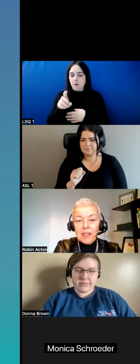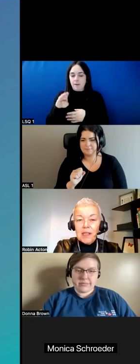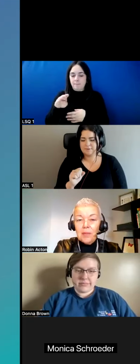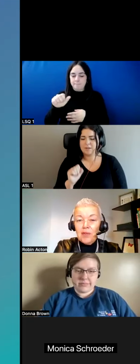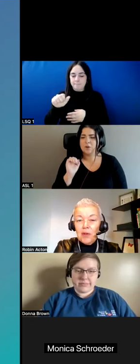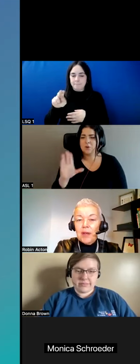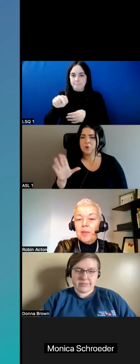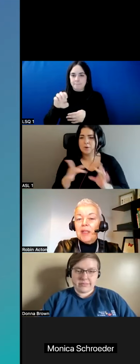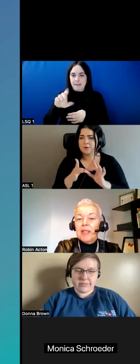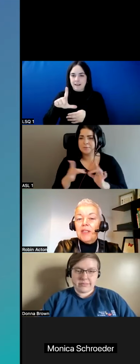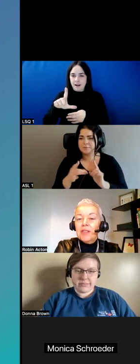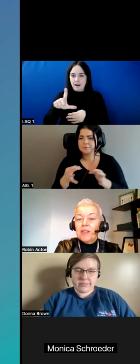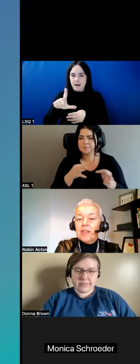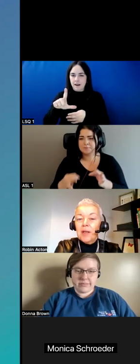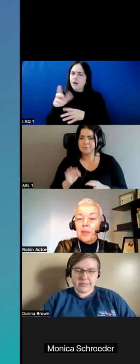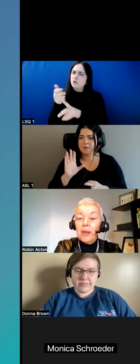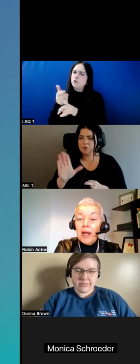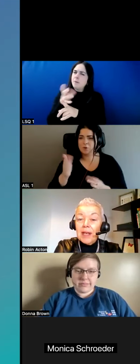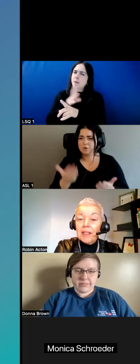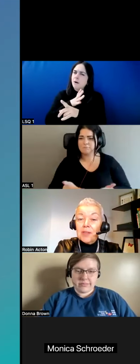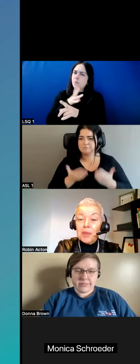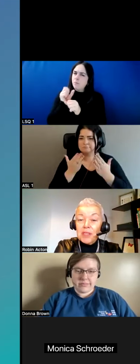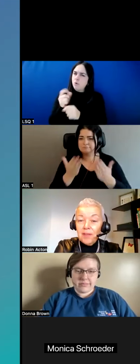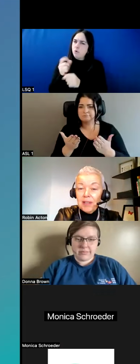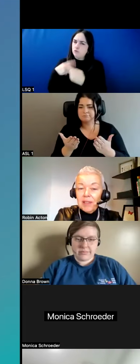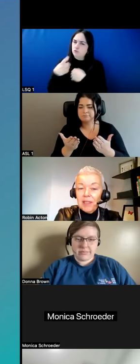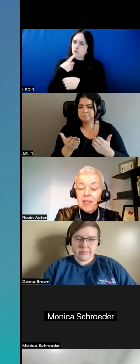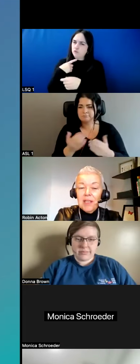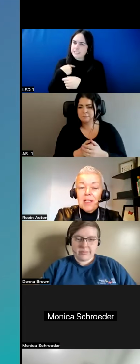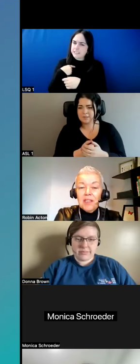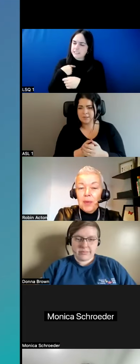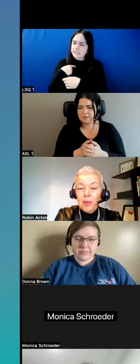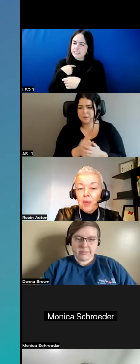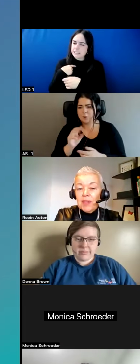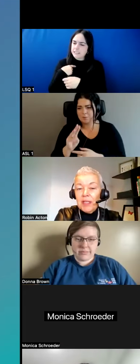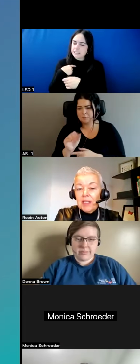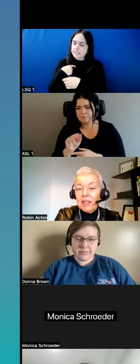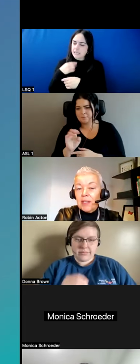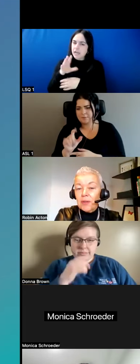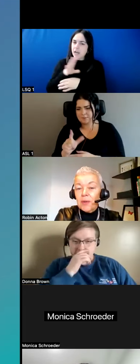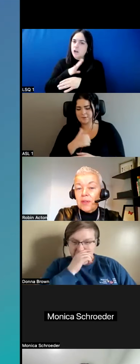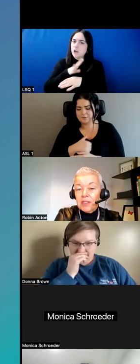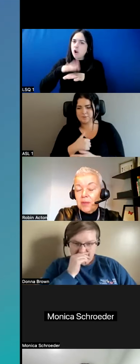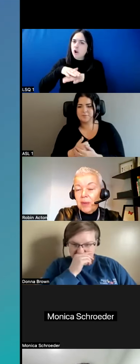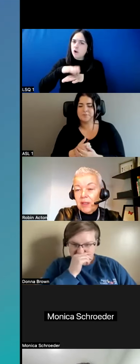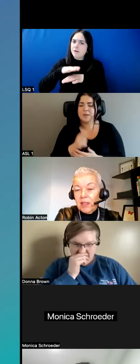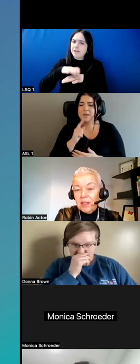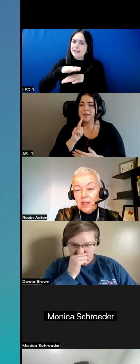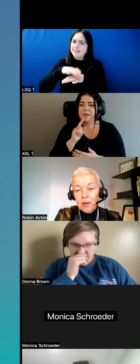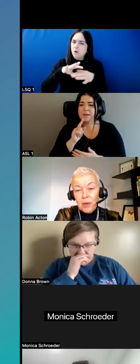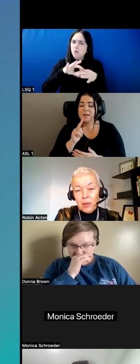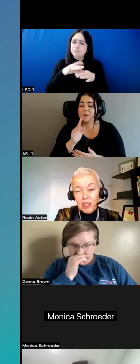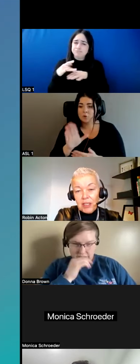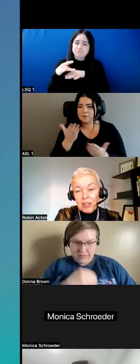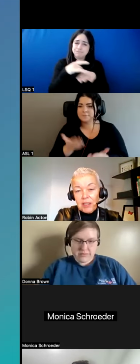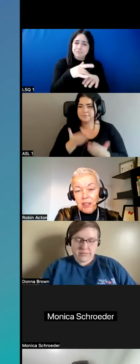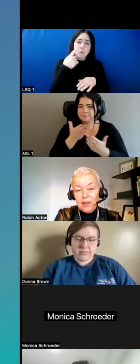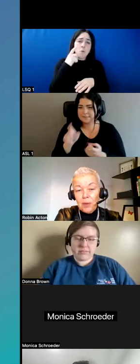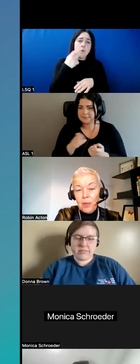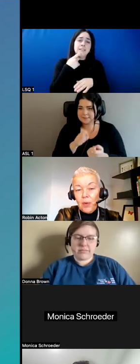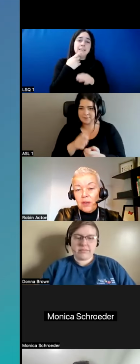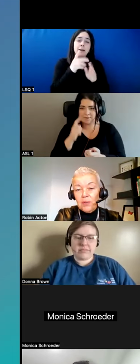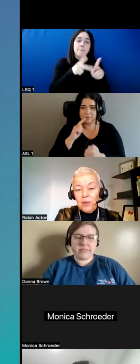Maniel, est-ce que tu aurais une explication sur le fait que certaines recommandations qui s'appliquent spécifiquement aux personnes ayant une